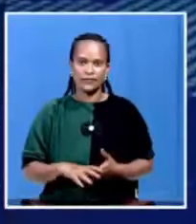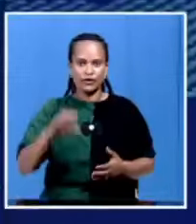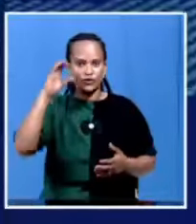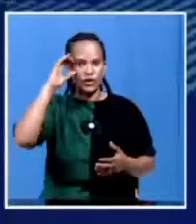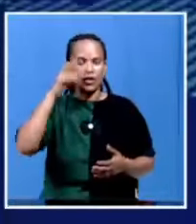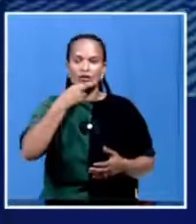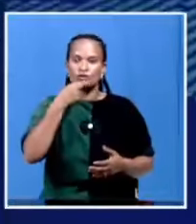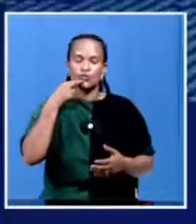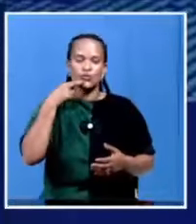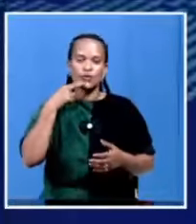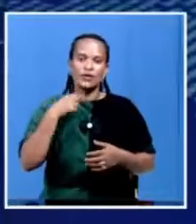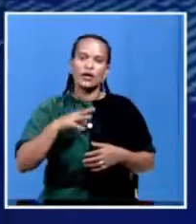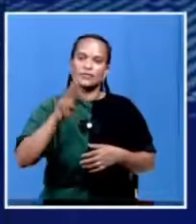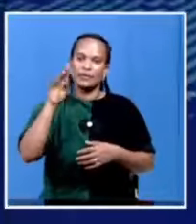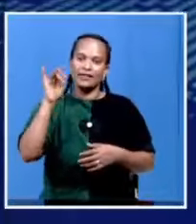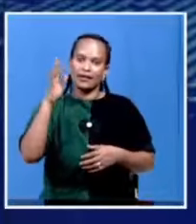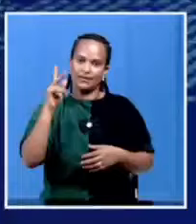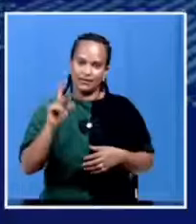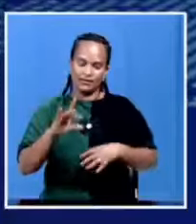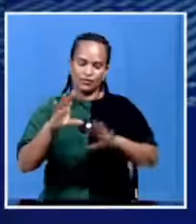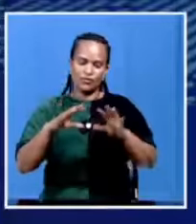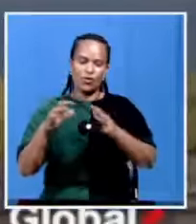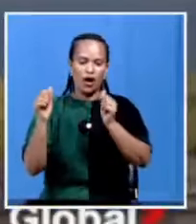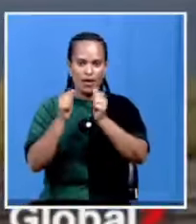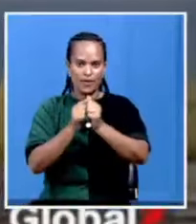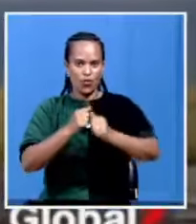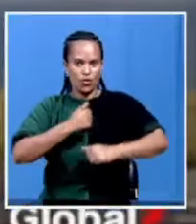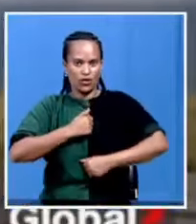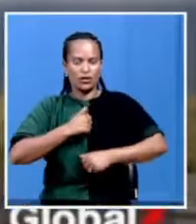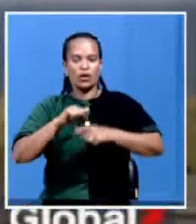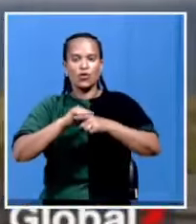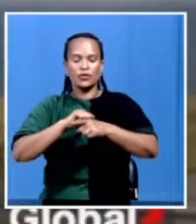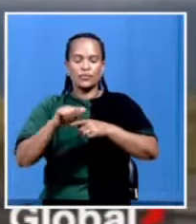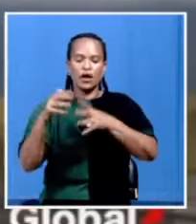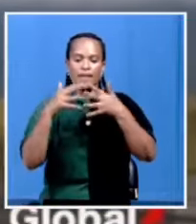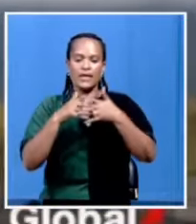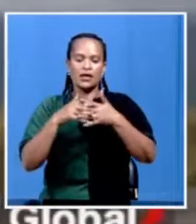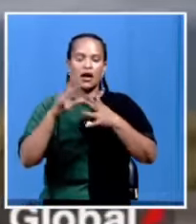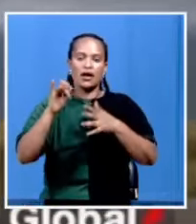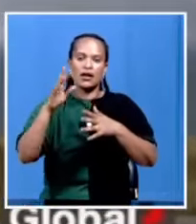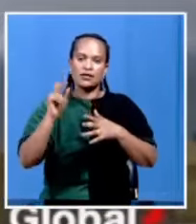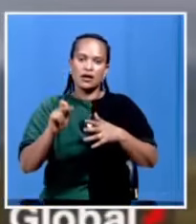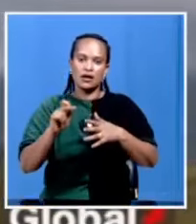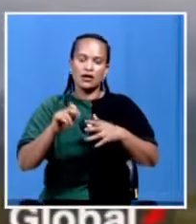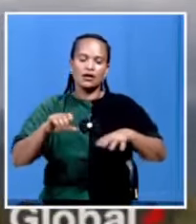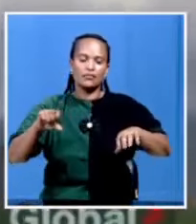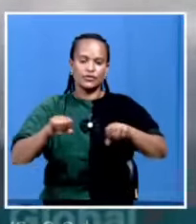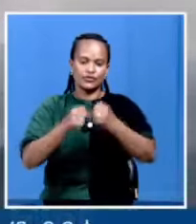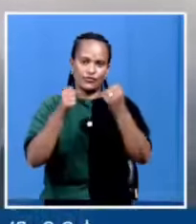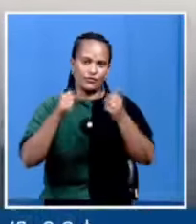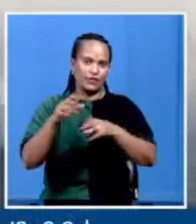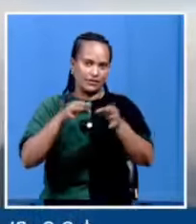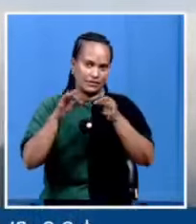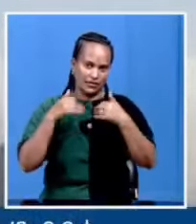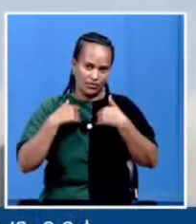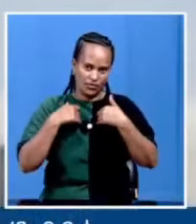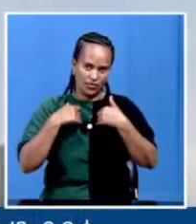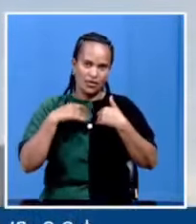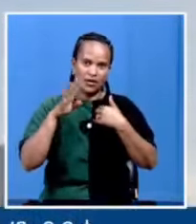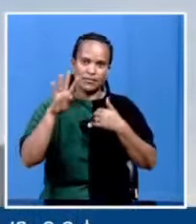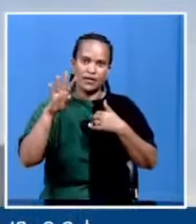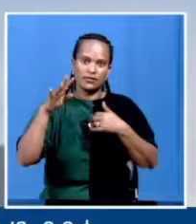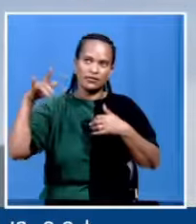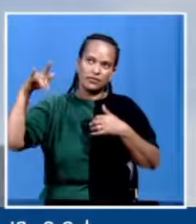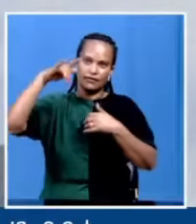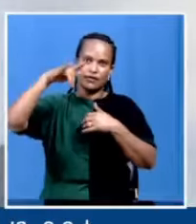ቻይናን ሩሲያን አብ ሰሜን አትላንቲክ ንዝገበረው ሐብራው ወታደራው ለመመድ አሜሪካን ካናዳን ከመዘፍሸለው ገሊጻናሏ አርባዕተ